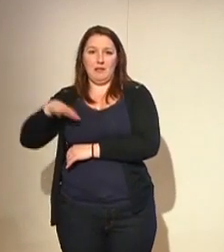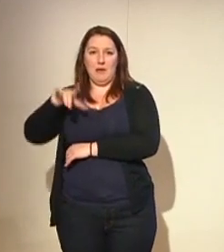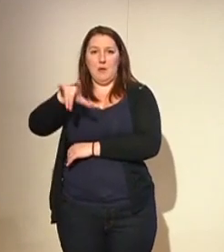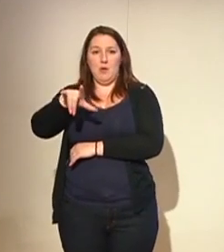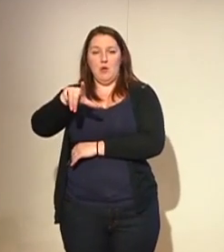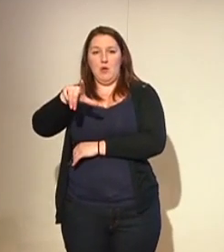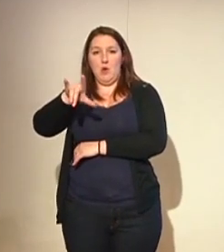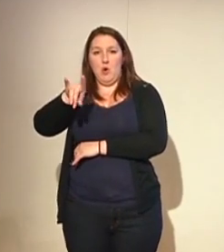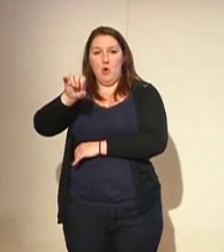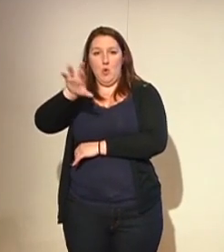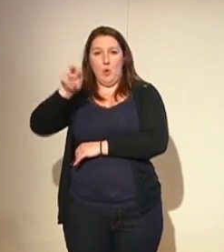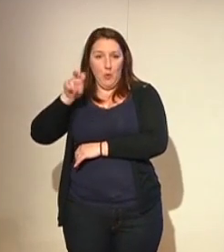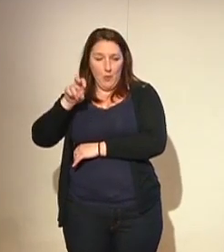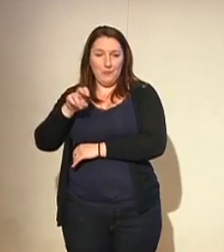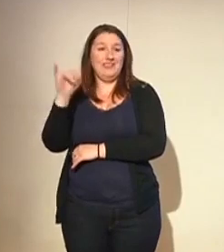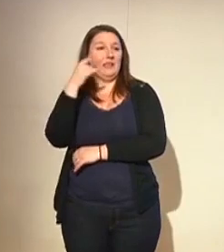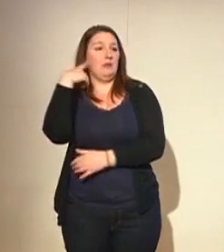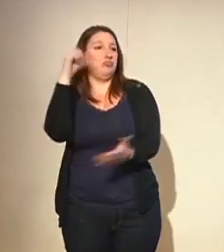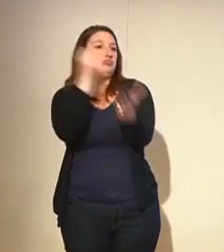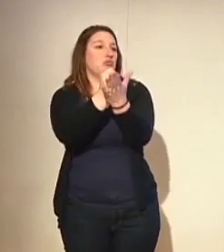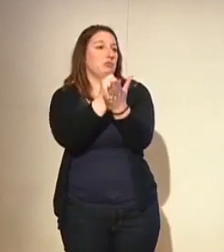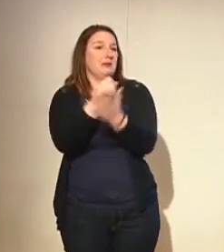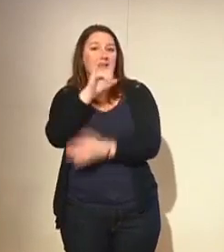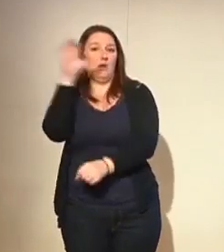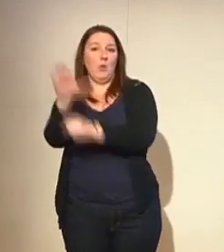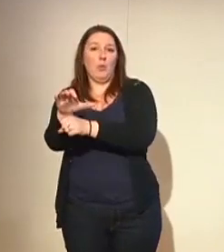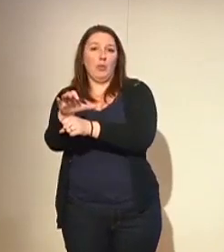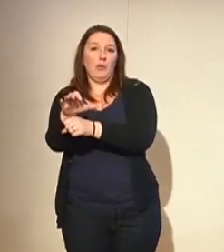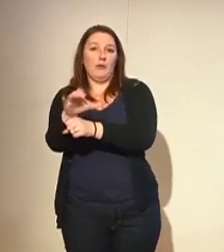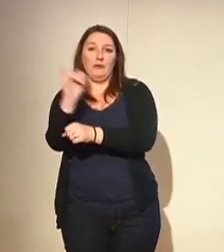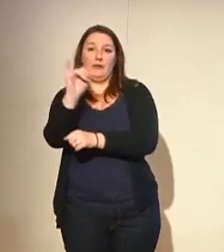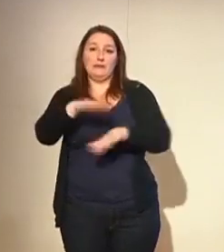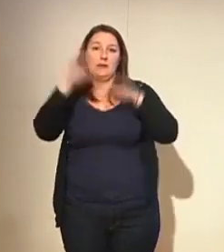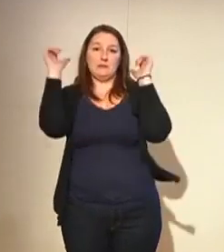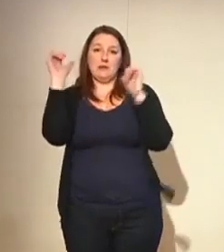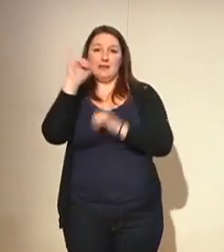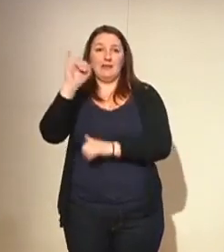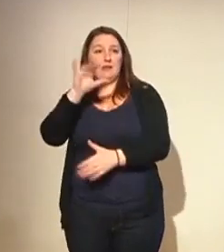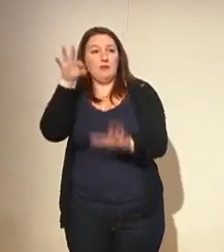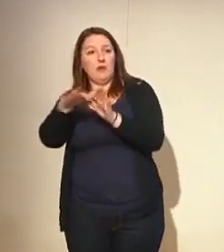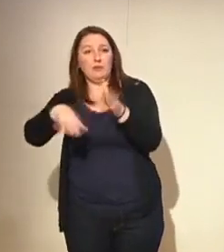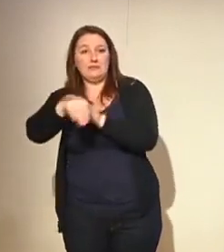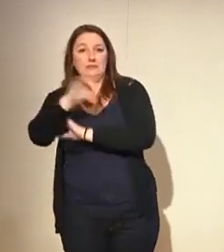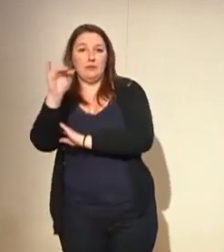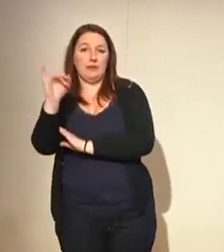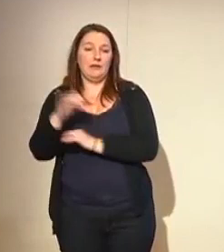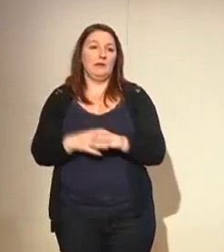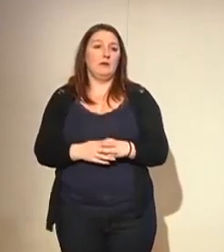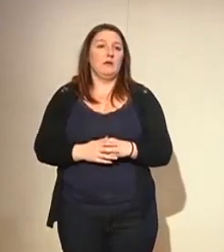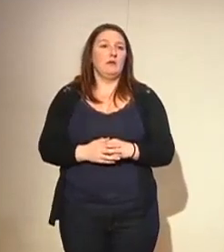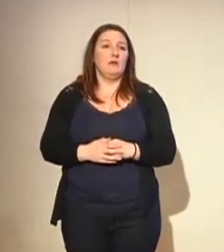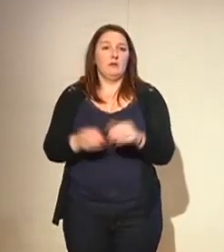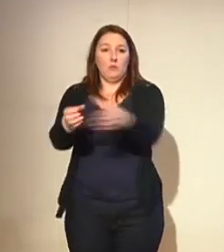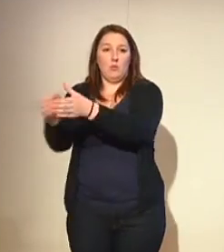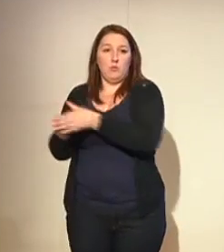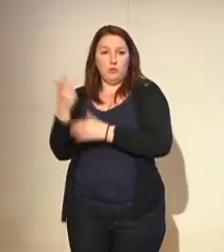respectivement qui est pour qui est contre qui s'abstient qui ne prend pas par au vote